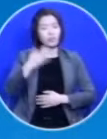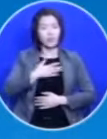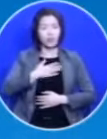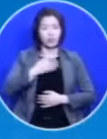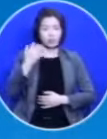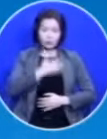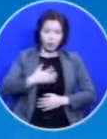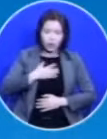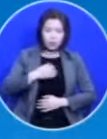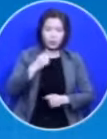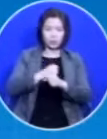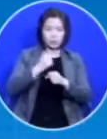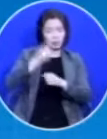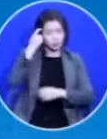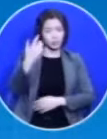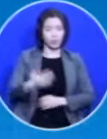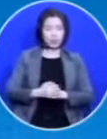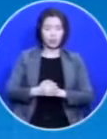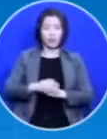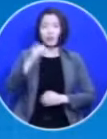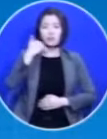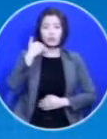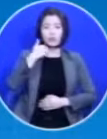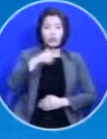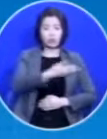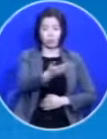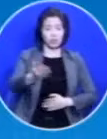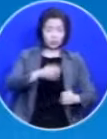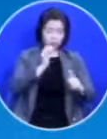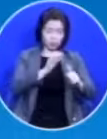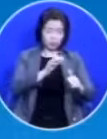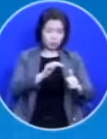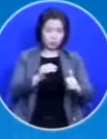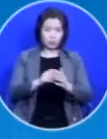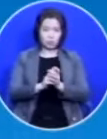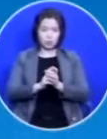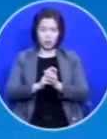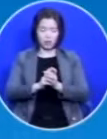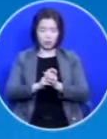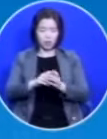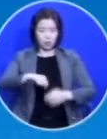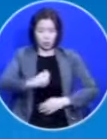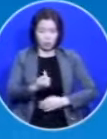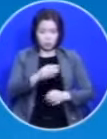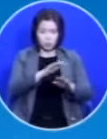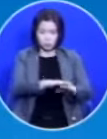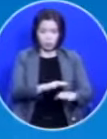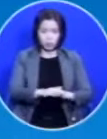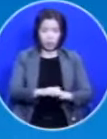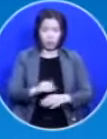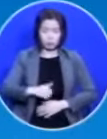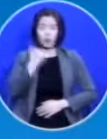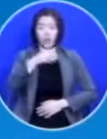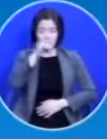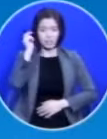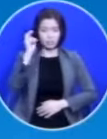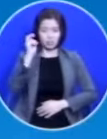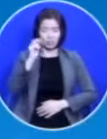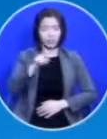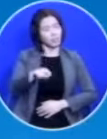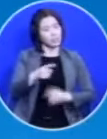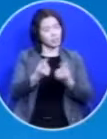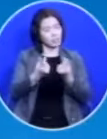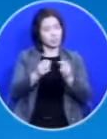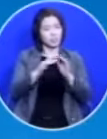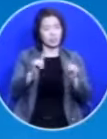아 누가 여러분을 핍박하고 따돌리면 화가 나지요 그런 분이 있으실 거예요